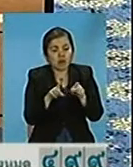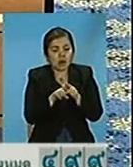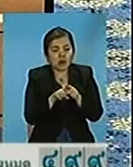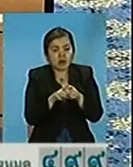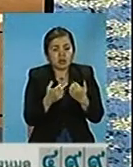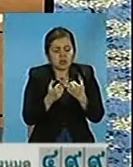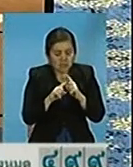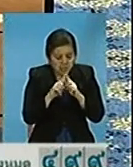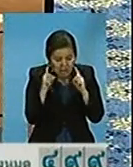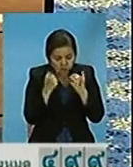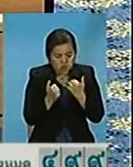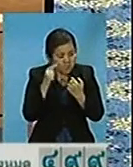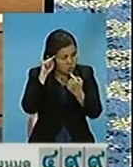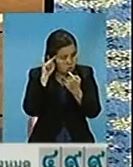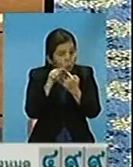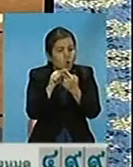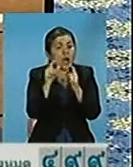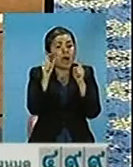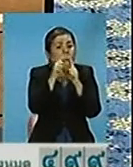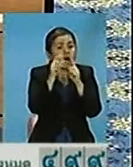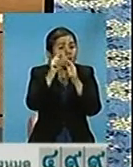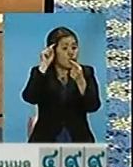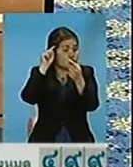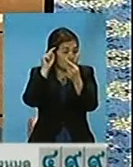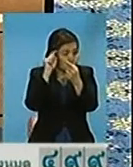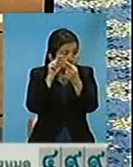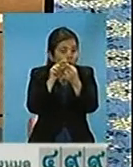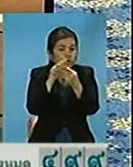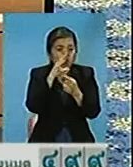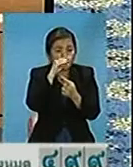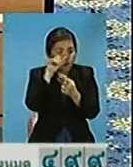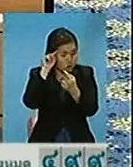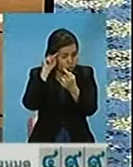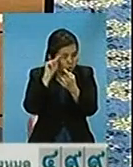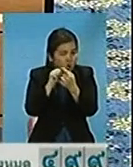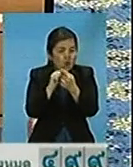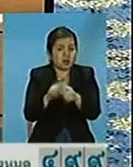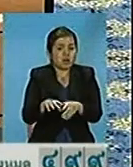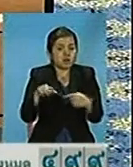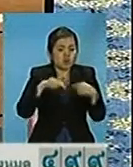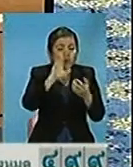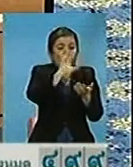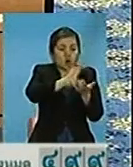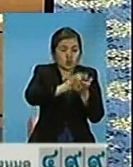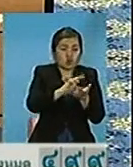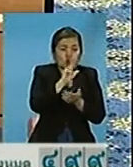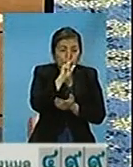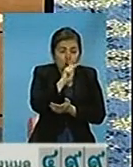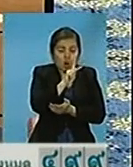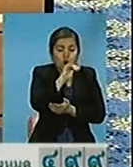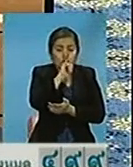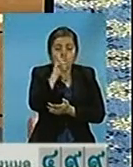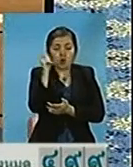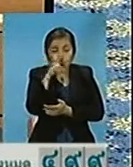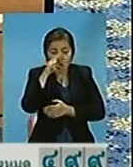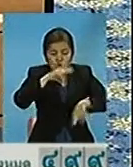สิ่งที่เราพูดเนี่ยเราพูดเรื่องประเด็นว่าวัตถุประสงค์ของกยท.การยางแห่งประเทศไทยเนี่ยจะดูแลครบวง